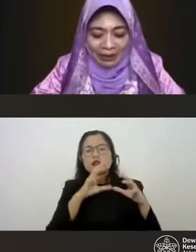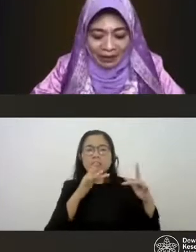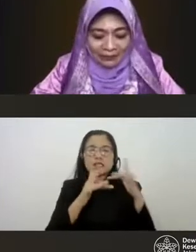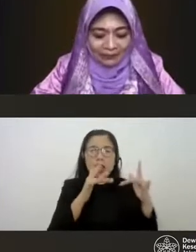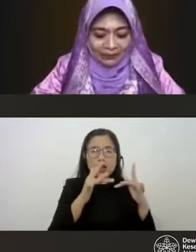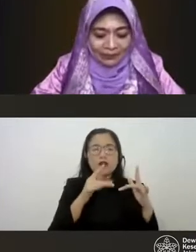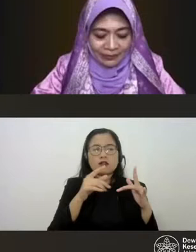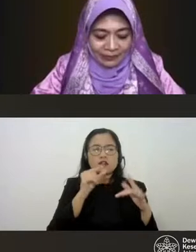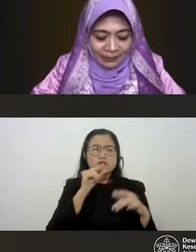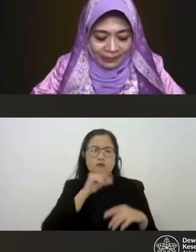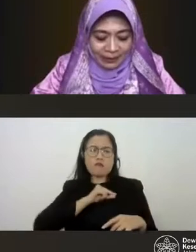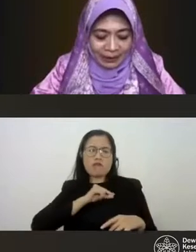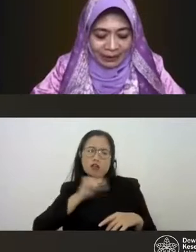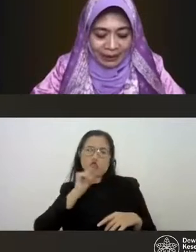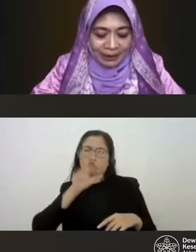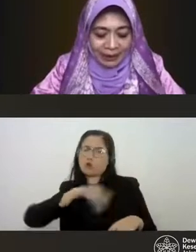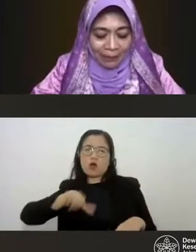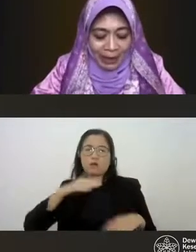kemaslahatan manusia.